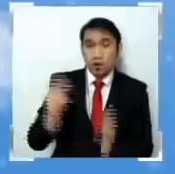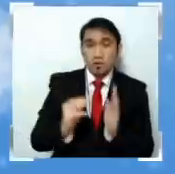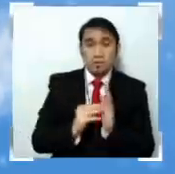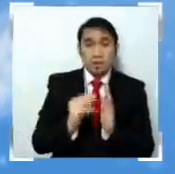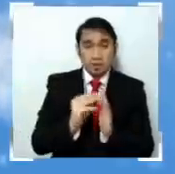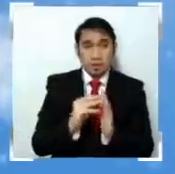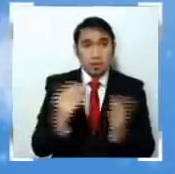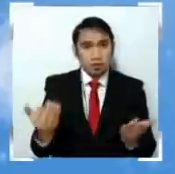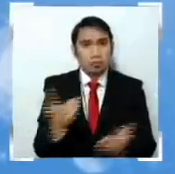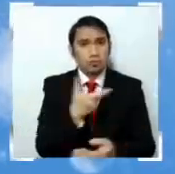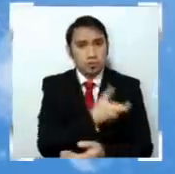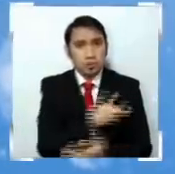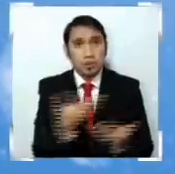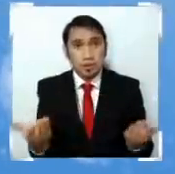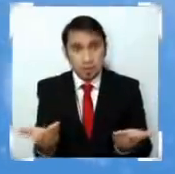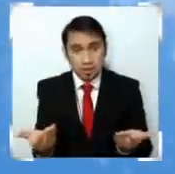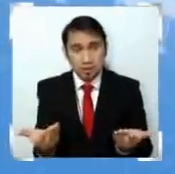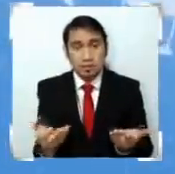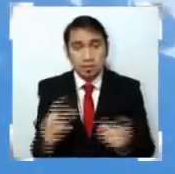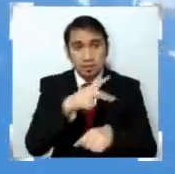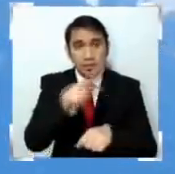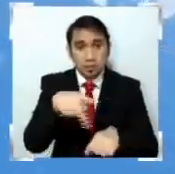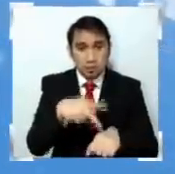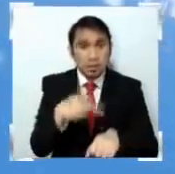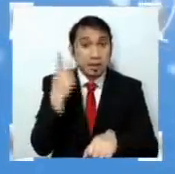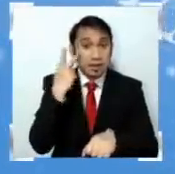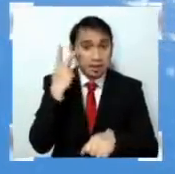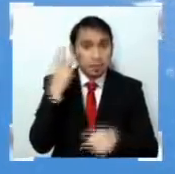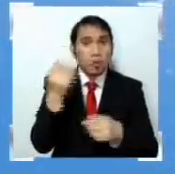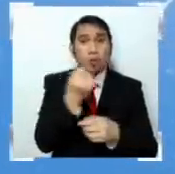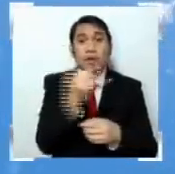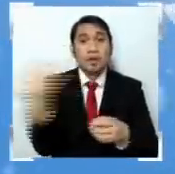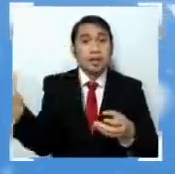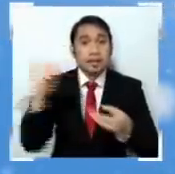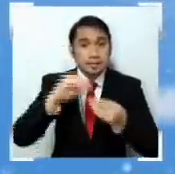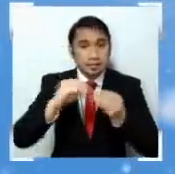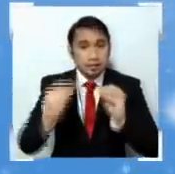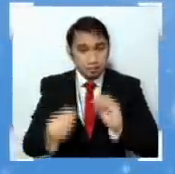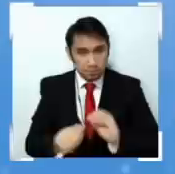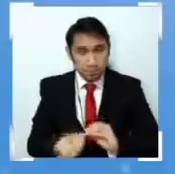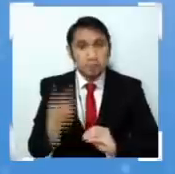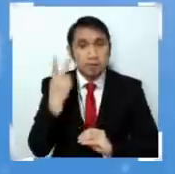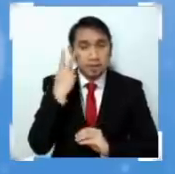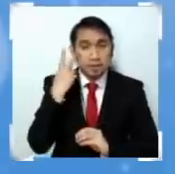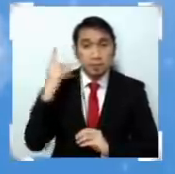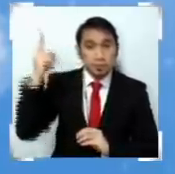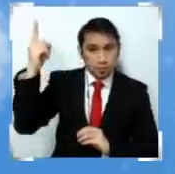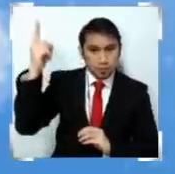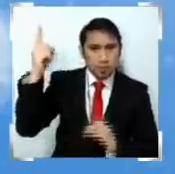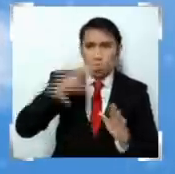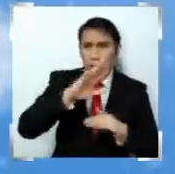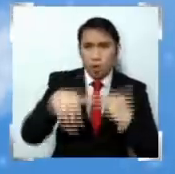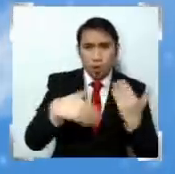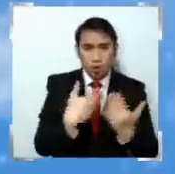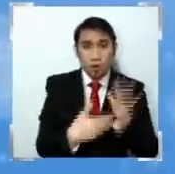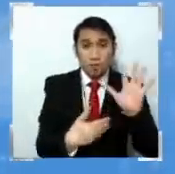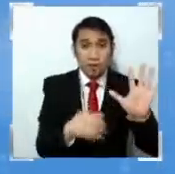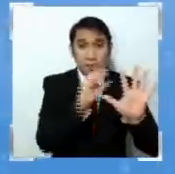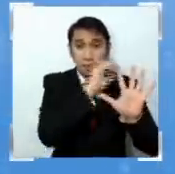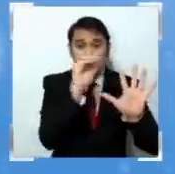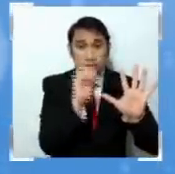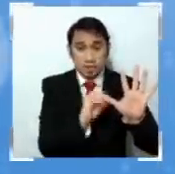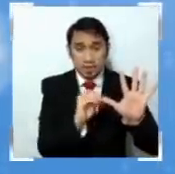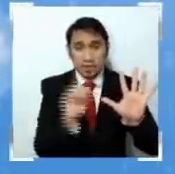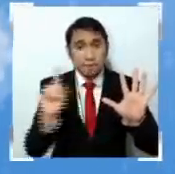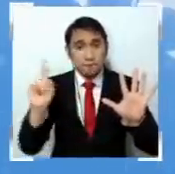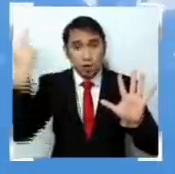bansa. Sa mahigit 110 million na populasyon ng Pilipinas, mahigit 5% pa lang ang naka-first dose. Halos 2% naman ang